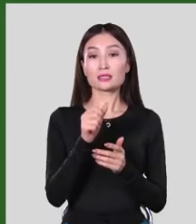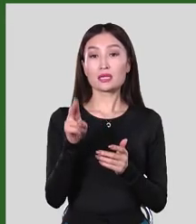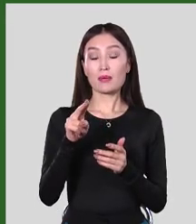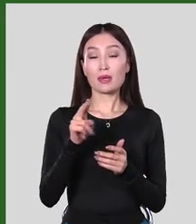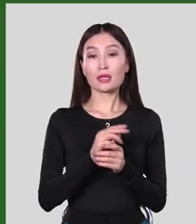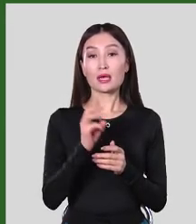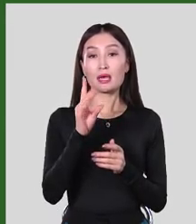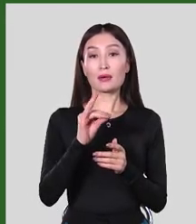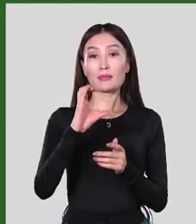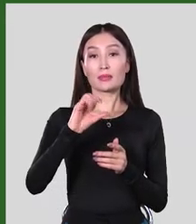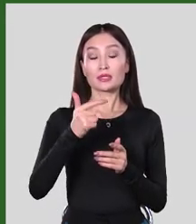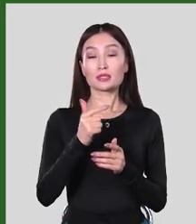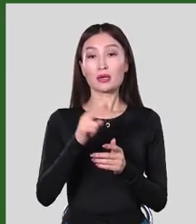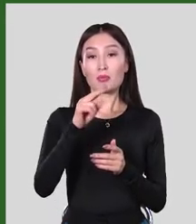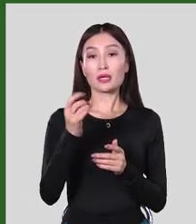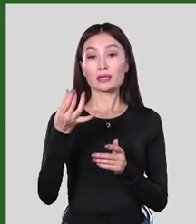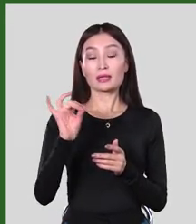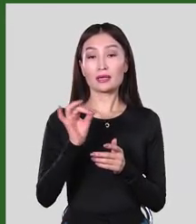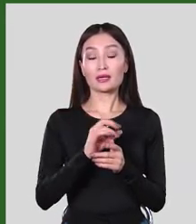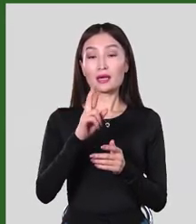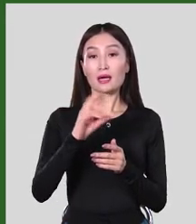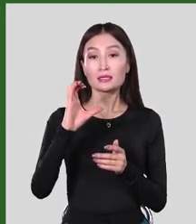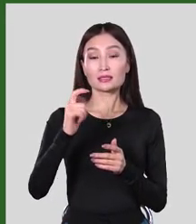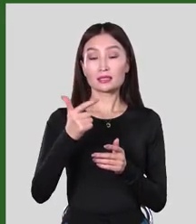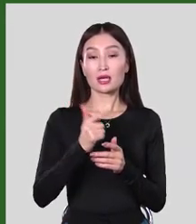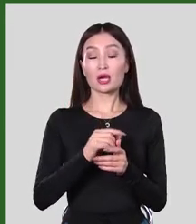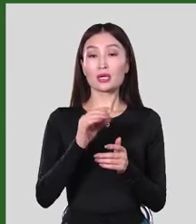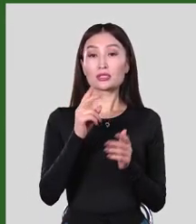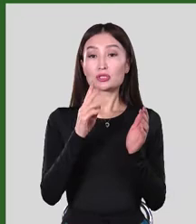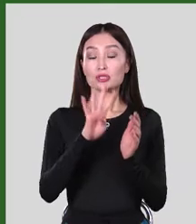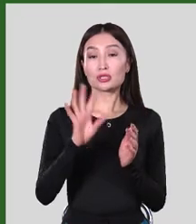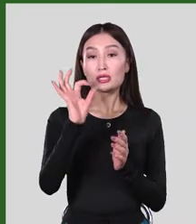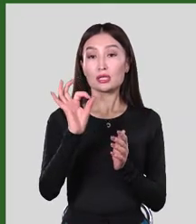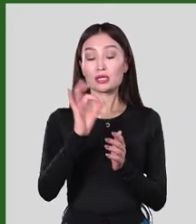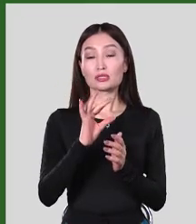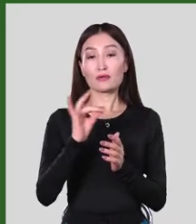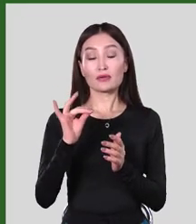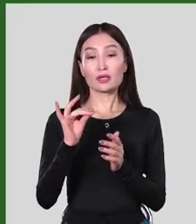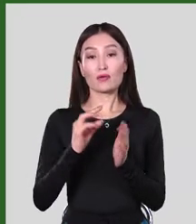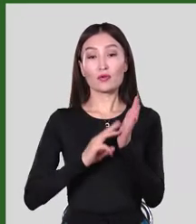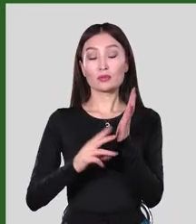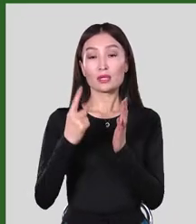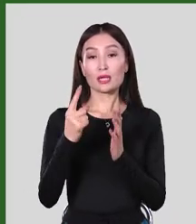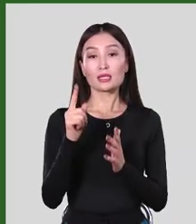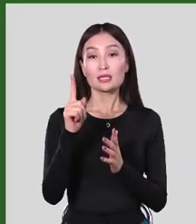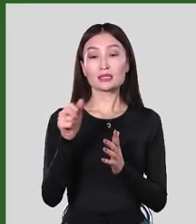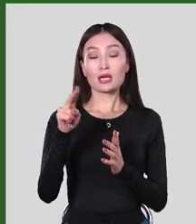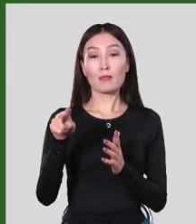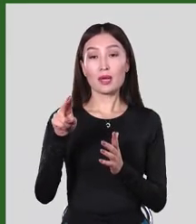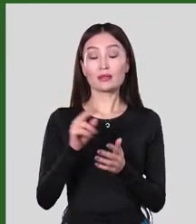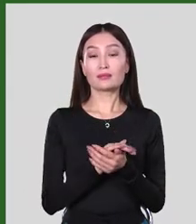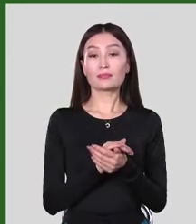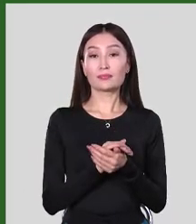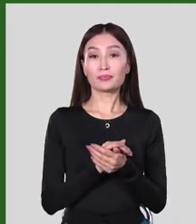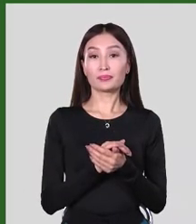Западная – мыс Париньяс, 4 градуса южной широты и 81 градус западной долготы.